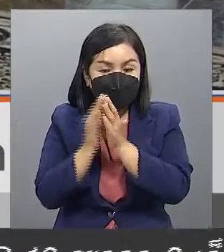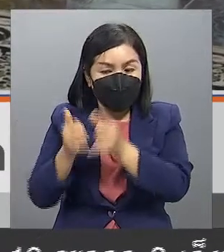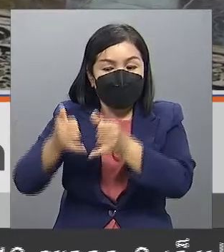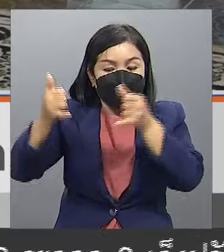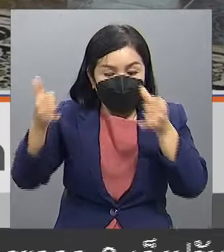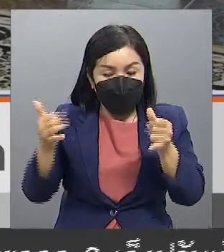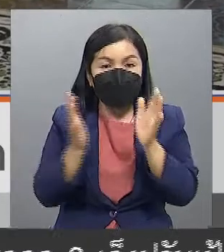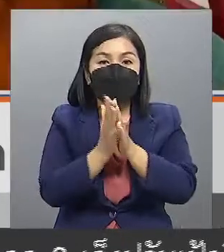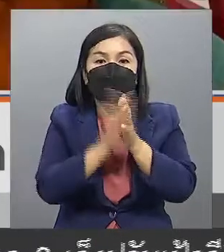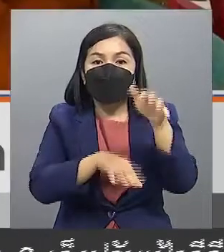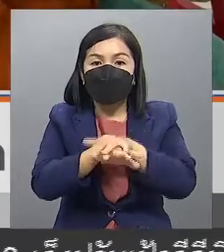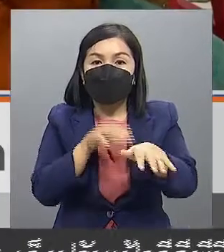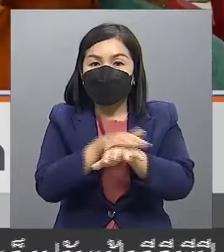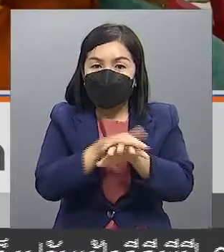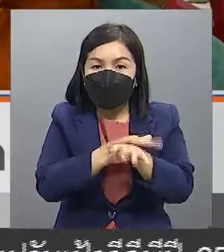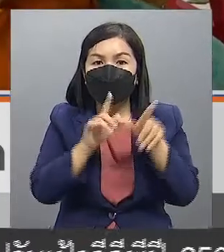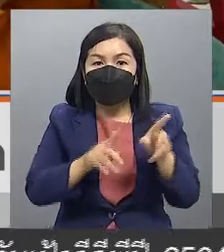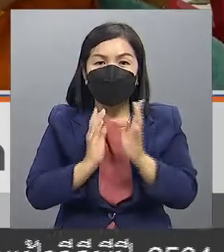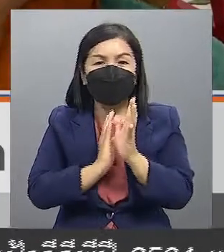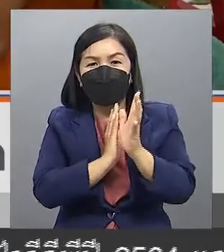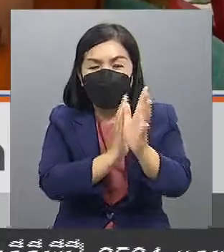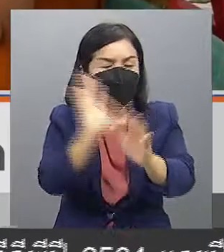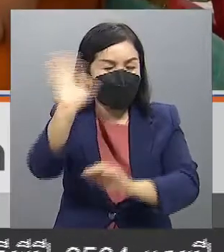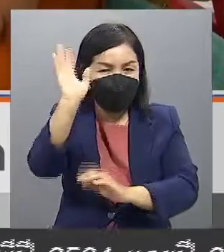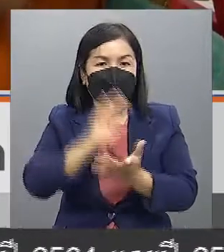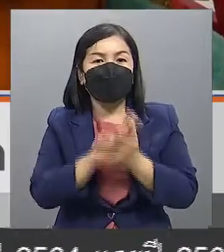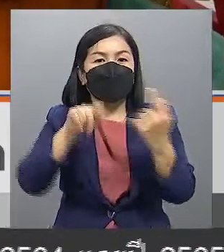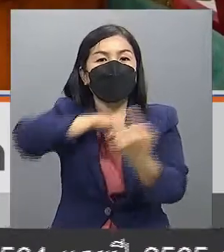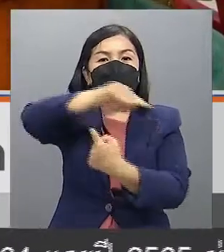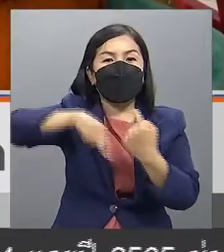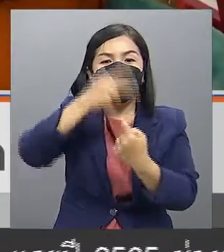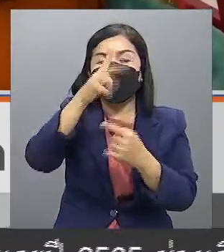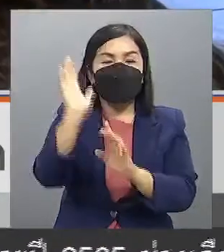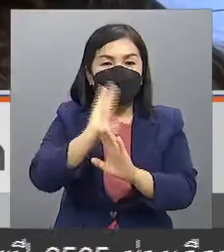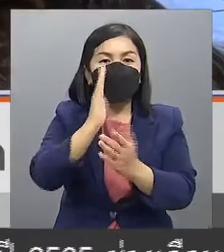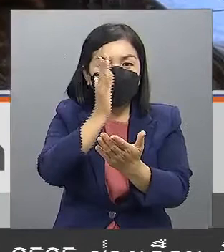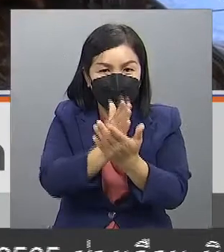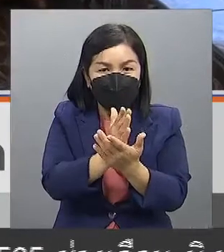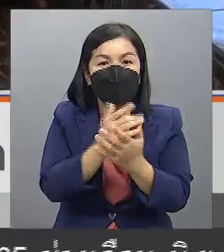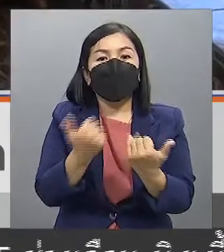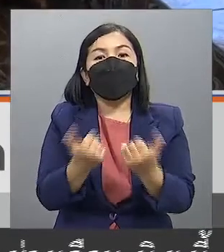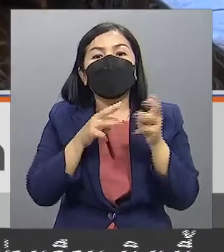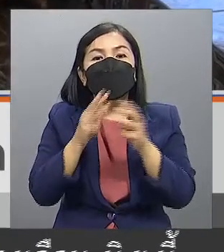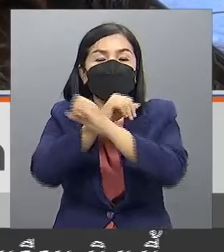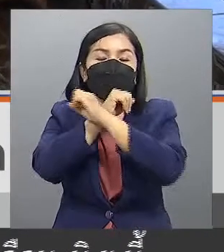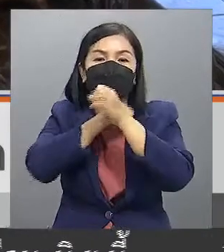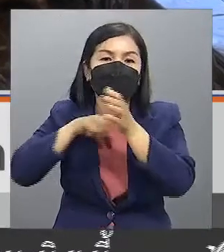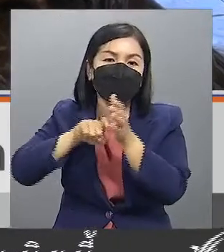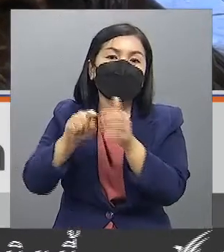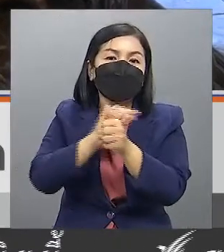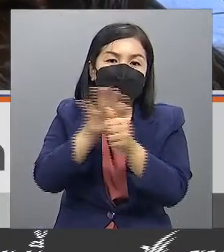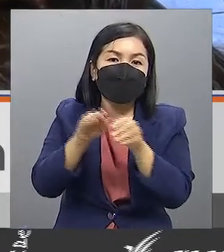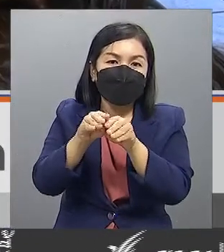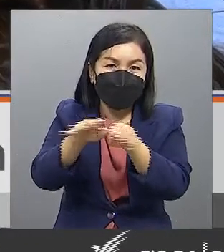ทำขวัญนาคหรือว่าแห่นาคและการเวียนรอบพระอุโบสถเพื่อลดความเสี่ยงการแพร่ระบาดของโควิด -19 ขณะที่ผู้ร่วมง